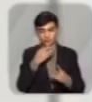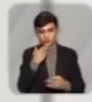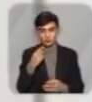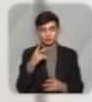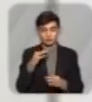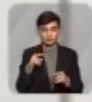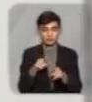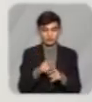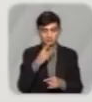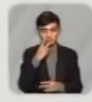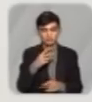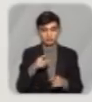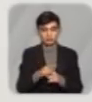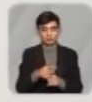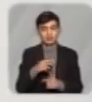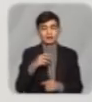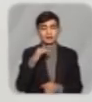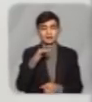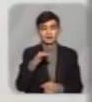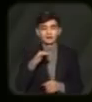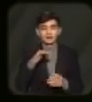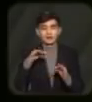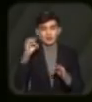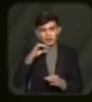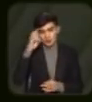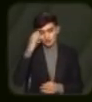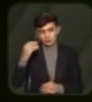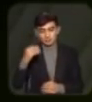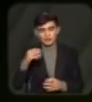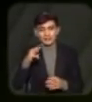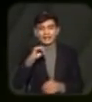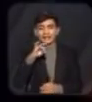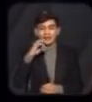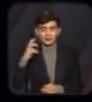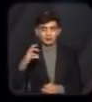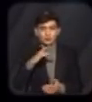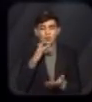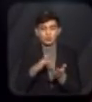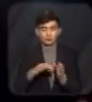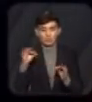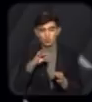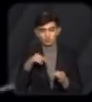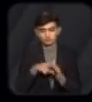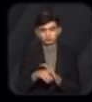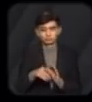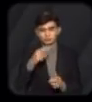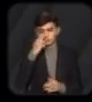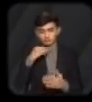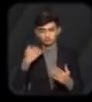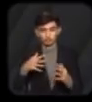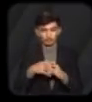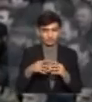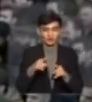сүйіспеншілік. Ал отан үшін шейіт атанып мәңгілік бақытқа ие болуды Иран халқы бала күнінен санасына сіңіреді.